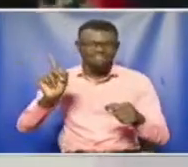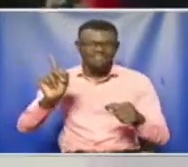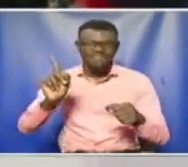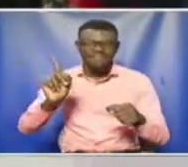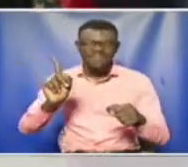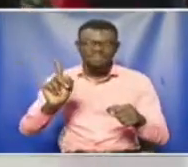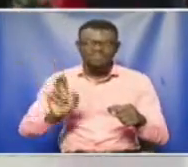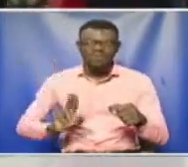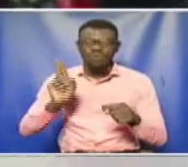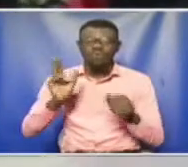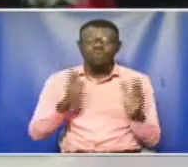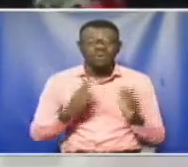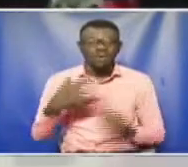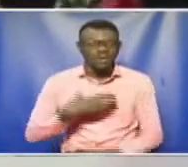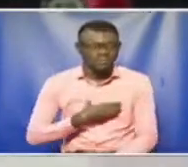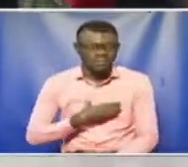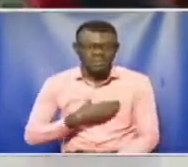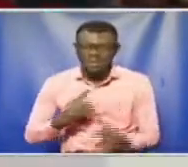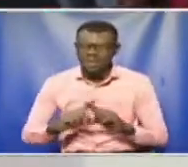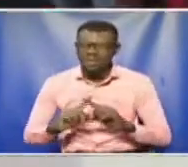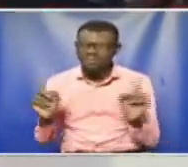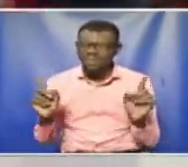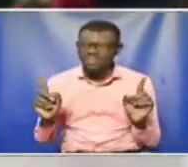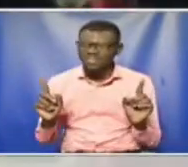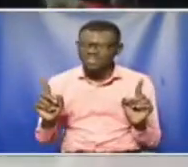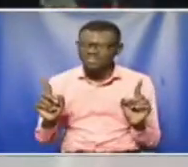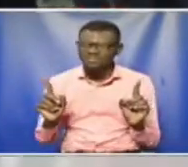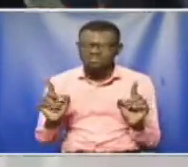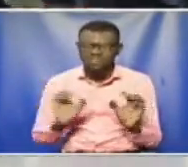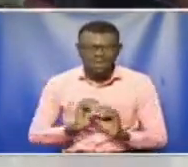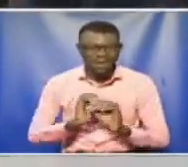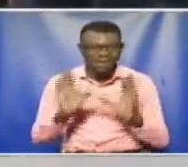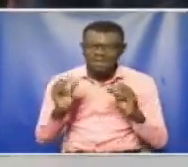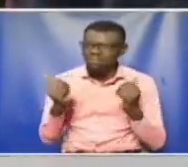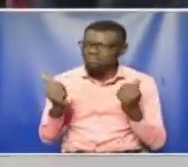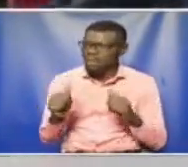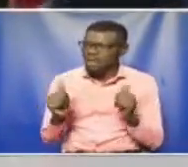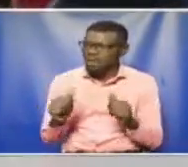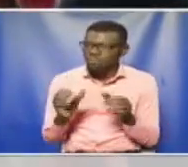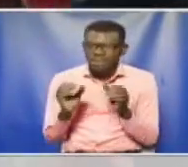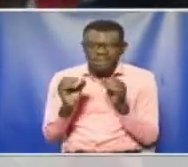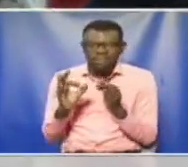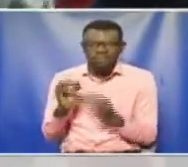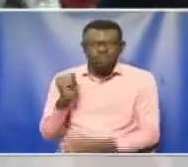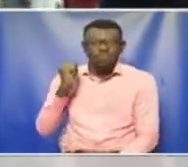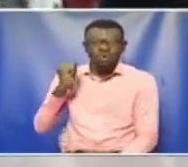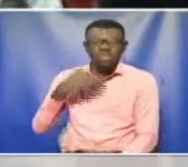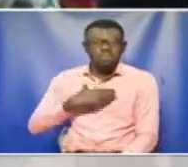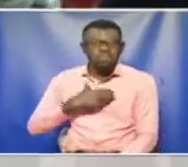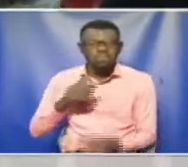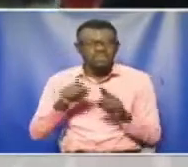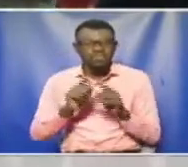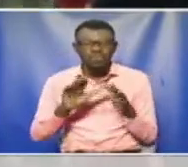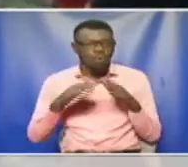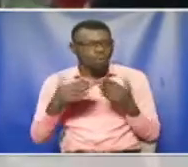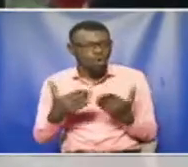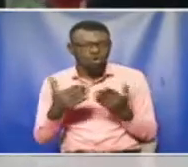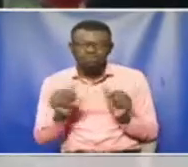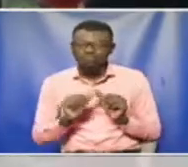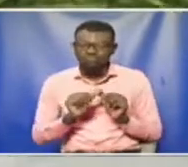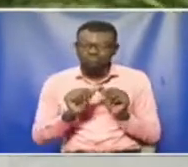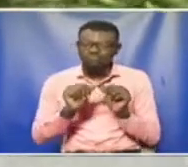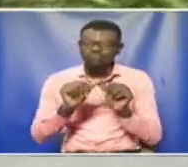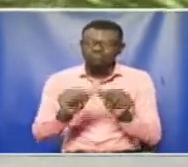na staafu mwaka huu, bado haijabainika wazi iwapo pia atastaafu kisiasa au bado ataendelea